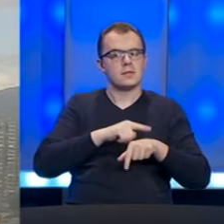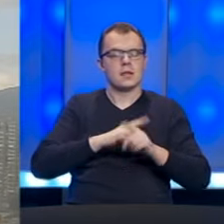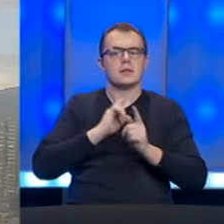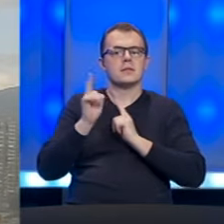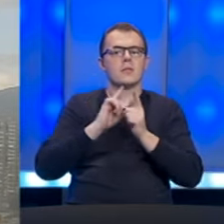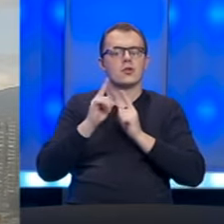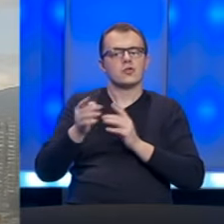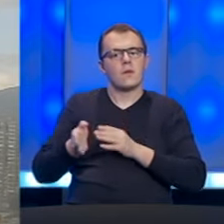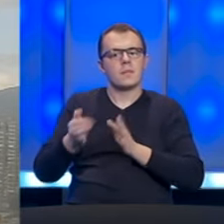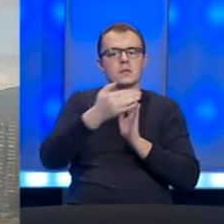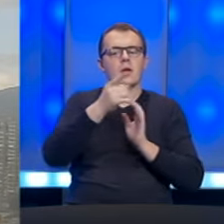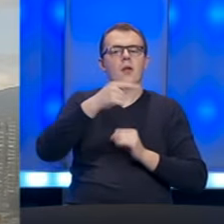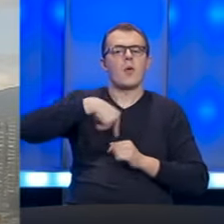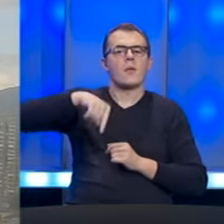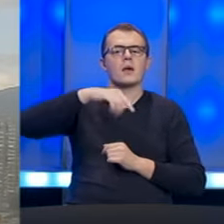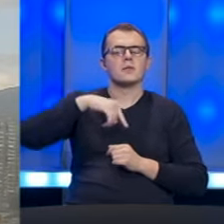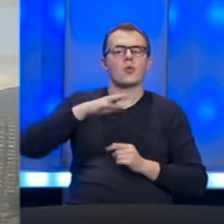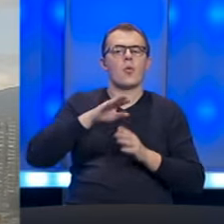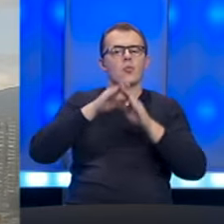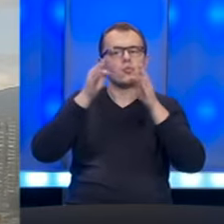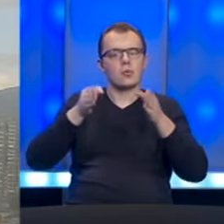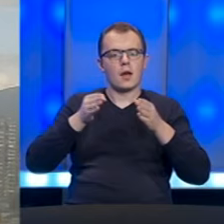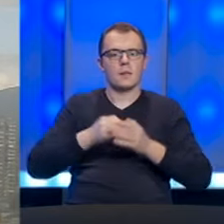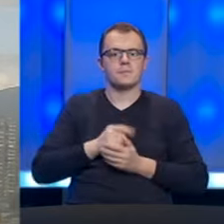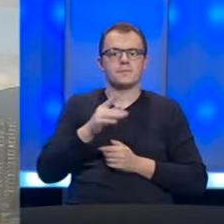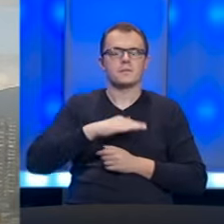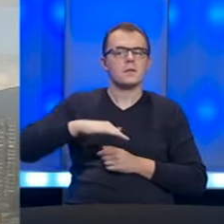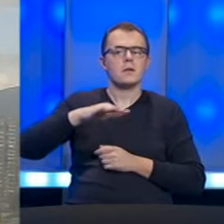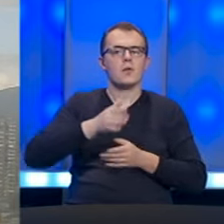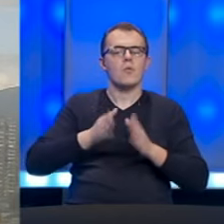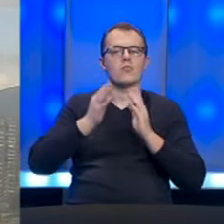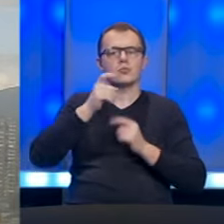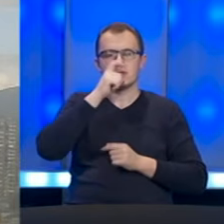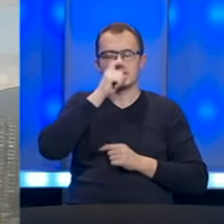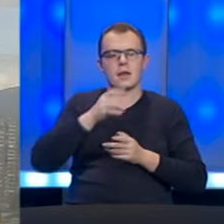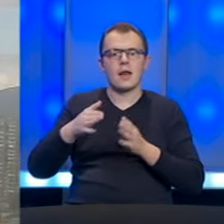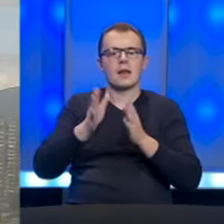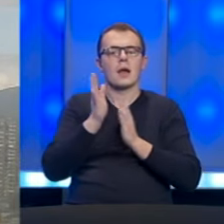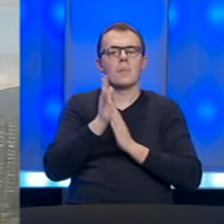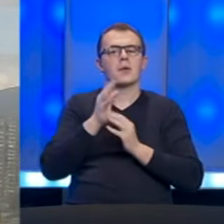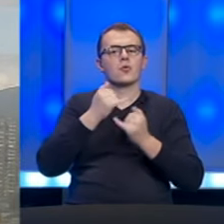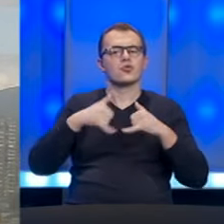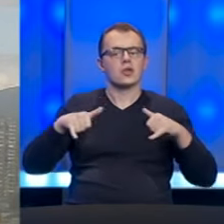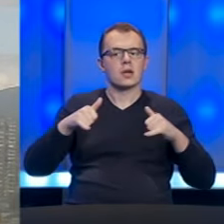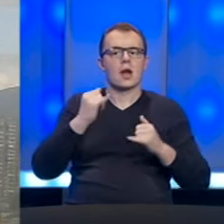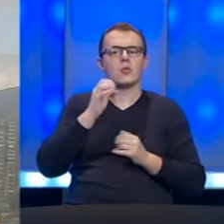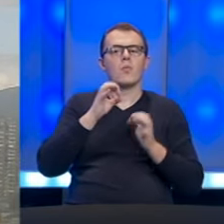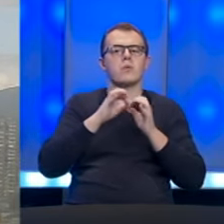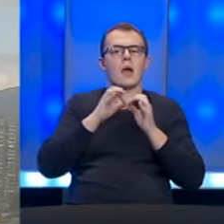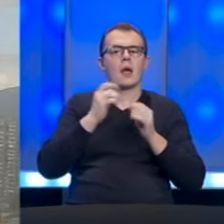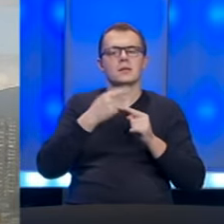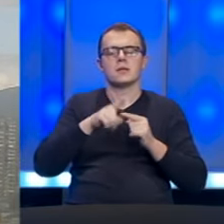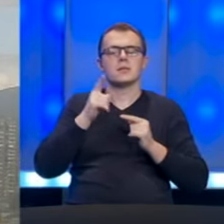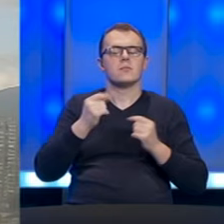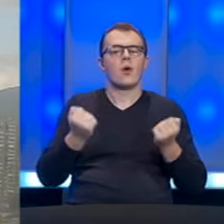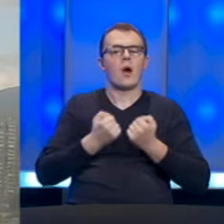saobraćaj se preusmjerava na obilaznicu oko tunela. Na regionalnom putu Crna Rijeka Mrkonjić grad u mjestu Bjelajce zbog